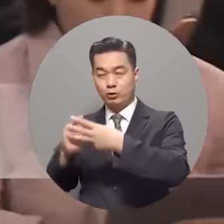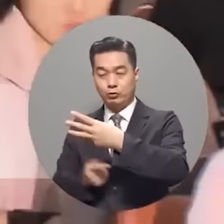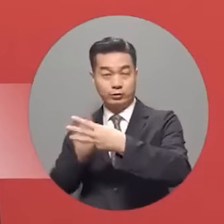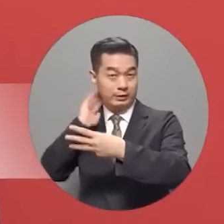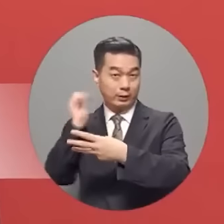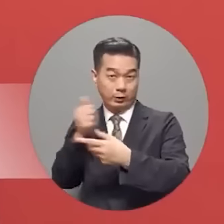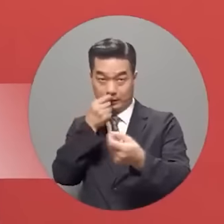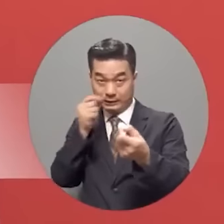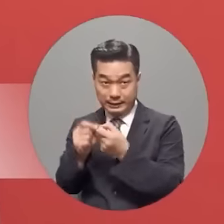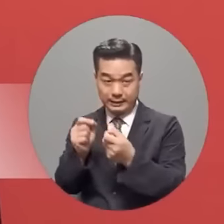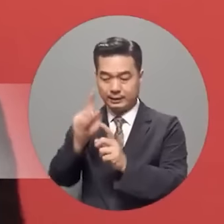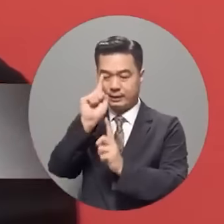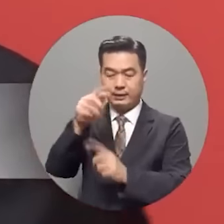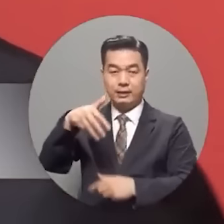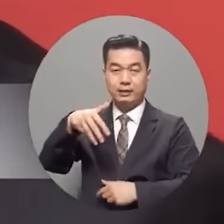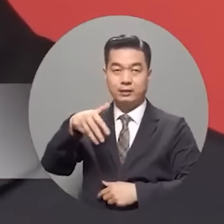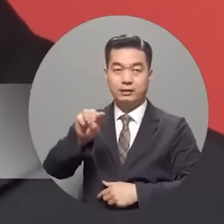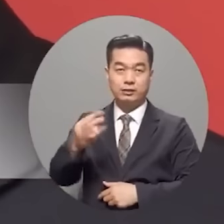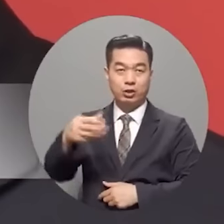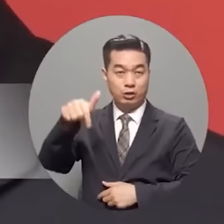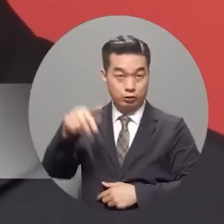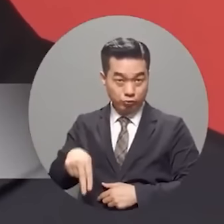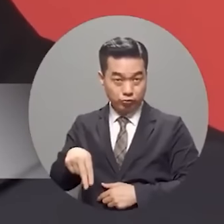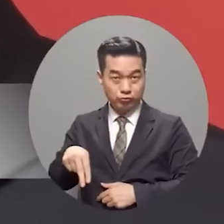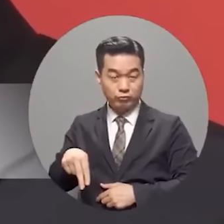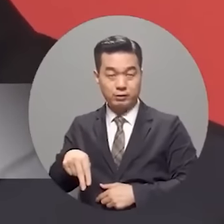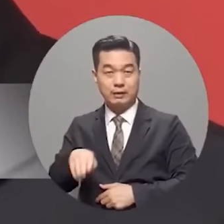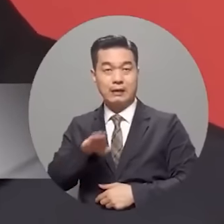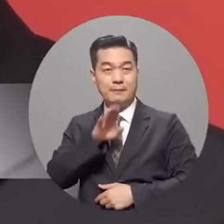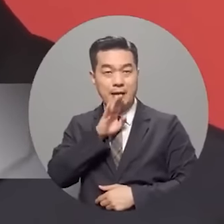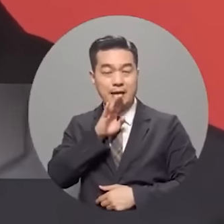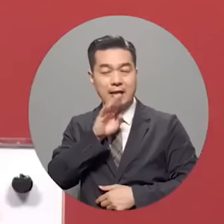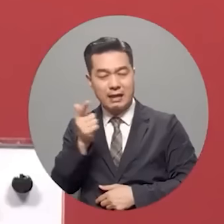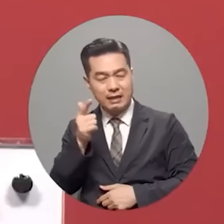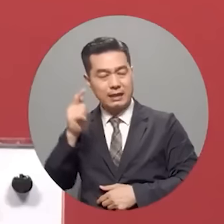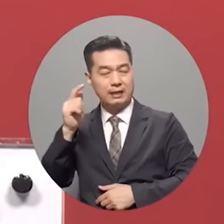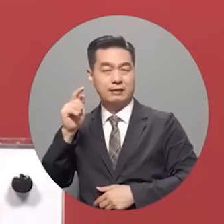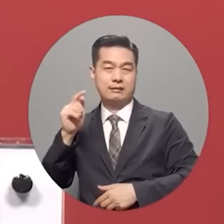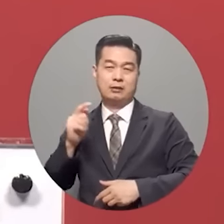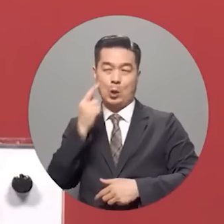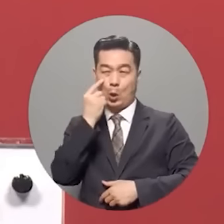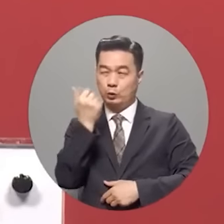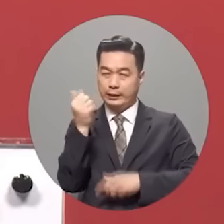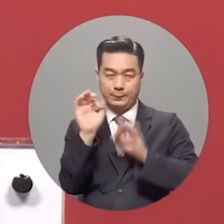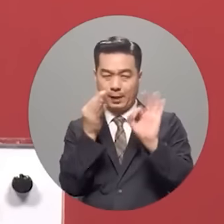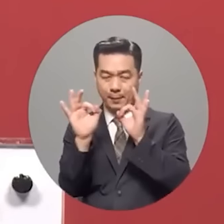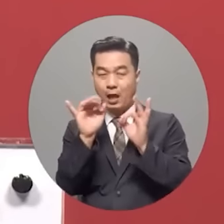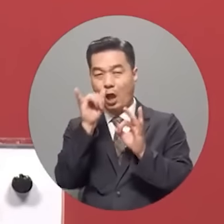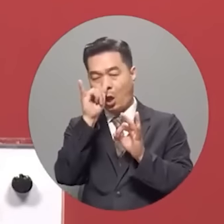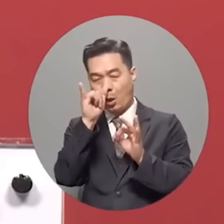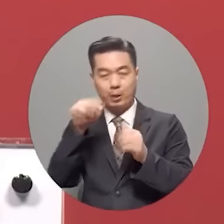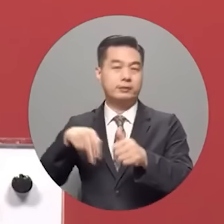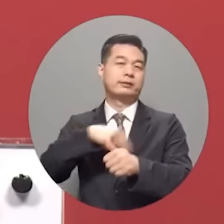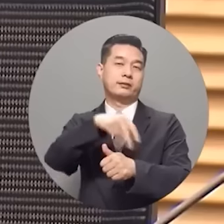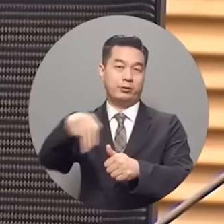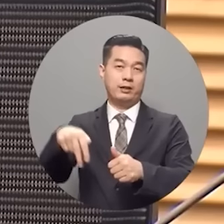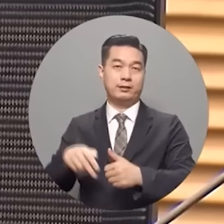이철규 의원의 출마 여부를 두고 갑론을박이 이어지면서 당내 눈치 싸움도 길어지고 있는